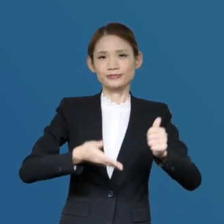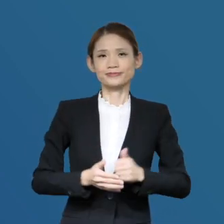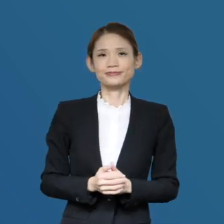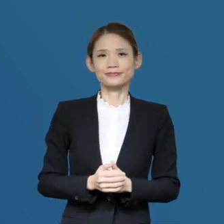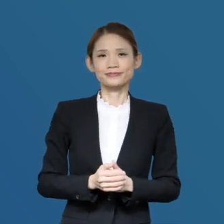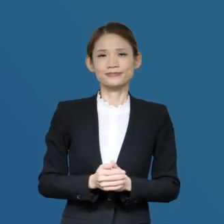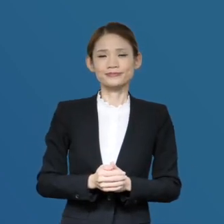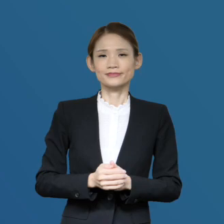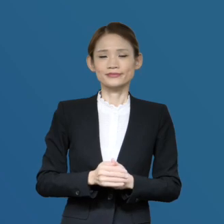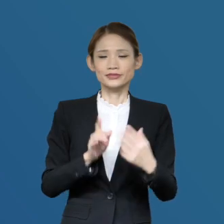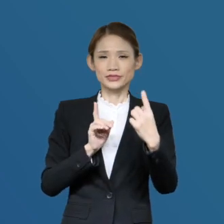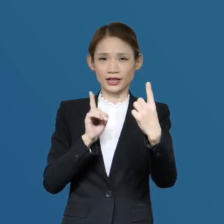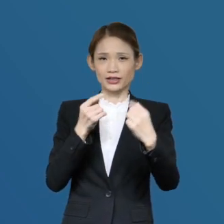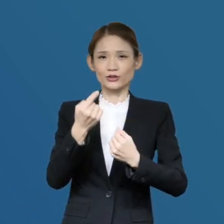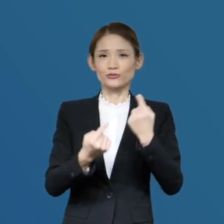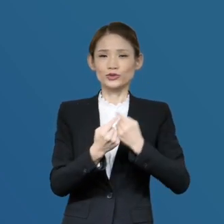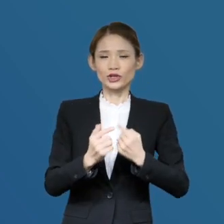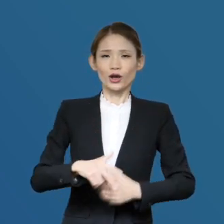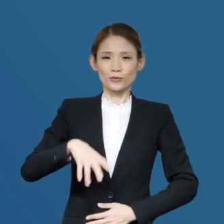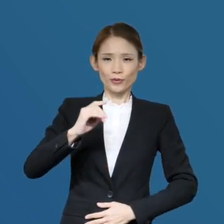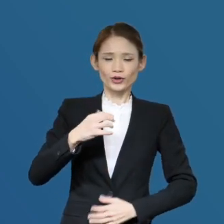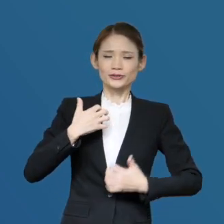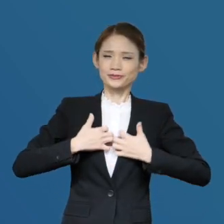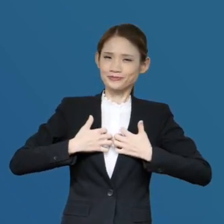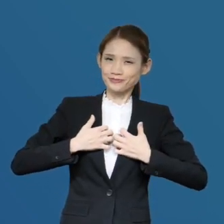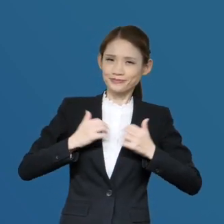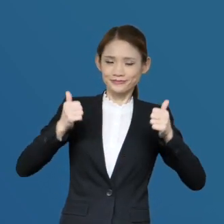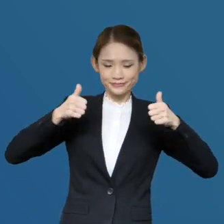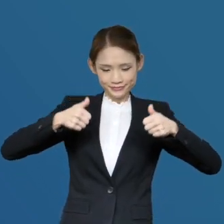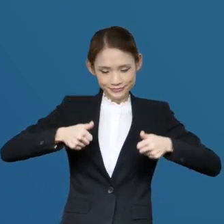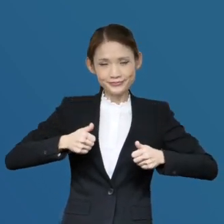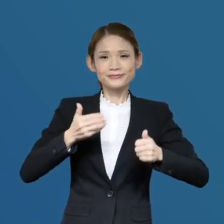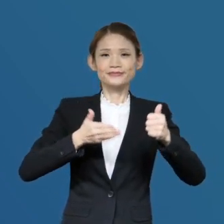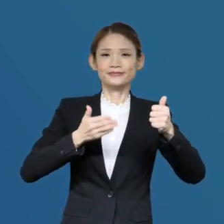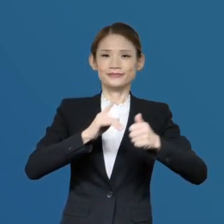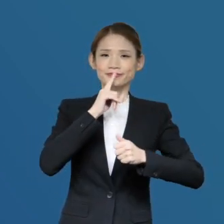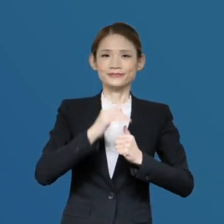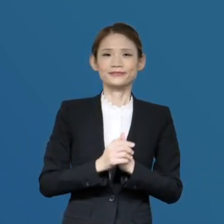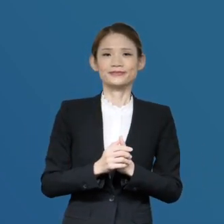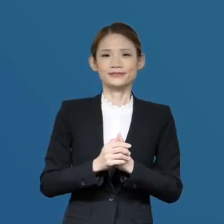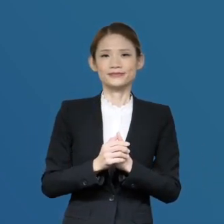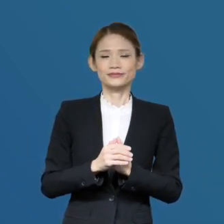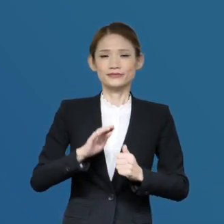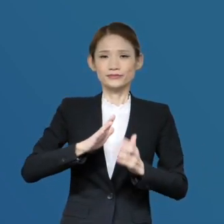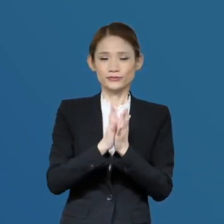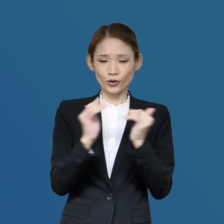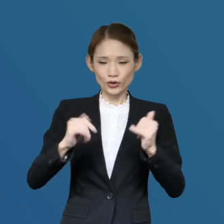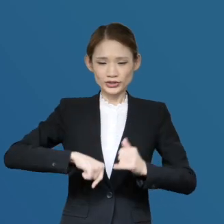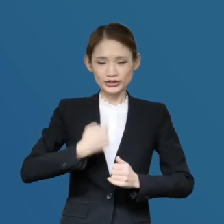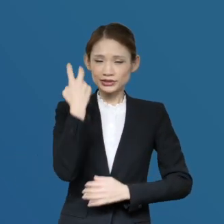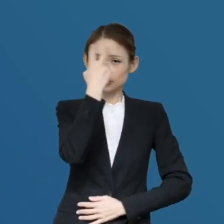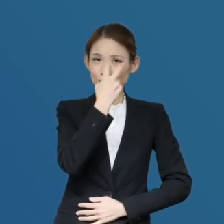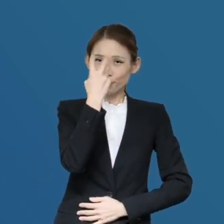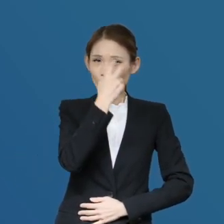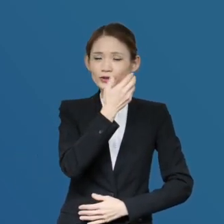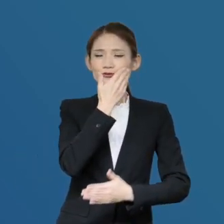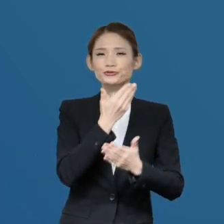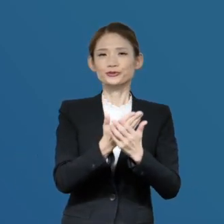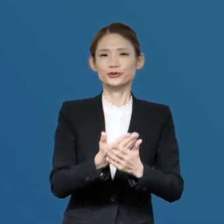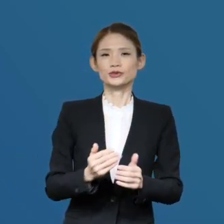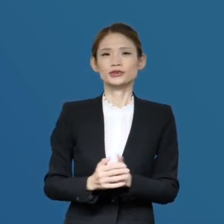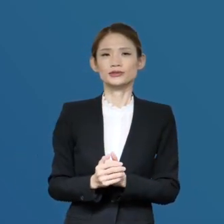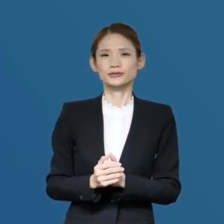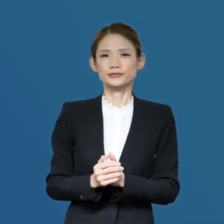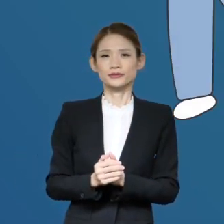합니다. 상대방보다 먼저 반갑게 인사를 합니다. 본인 스스로의 관리도 매우